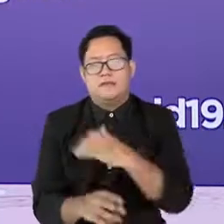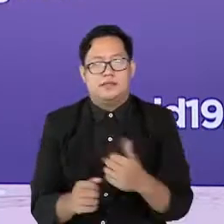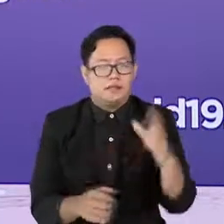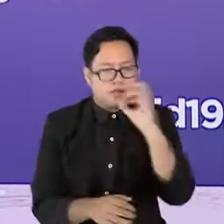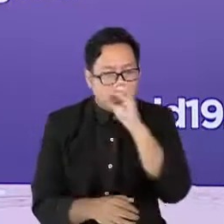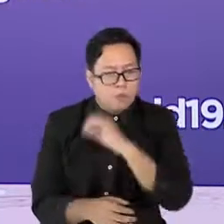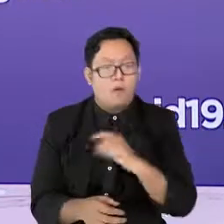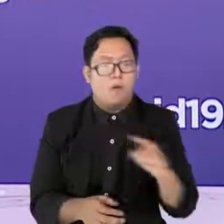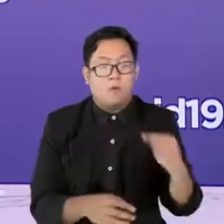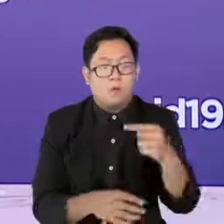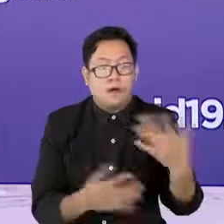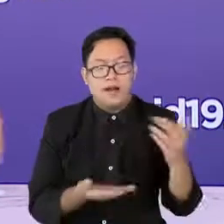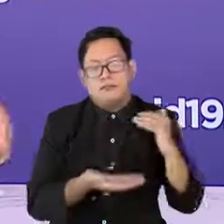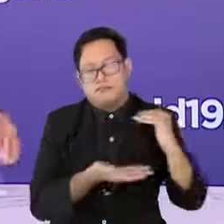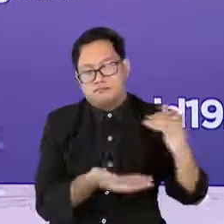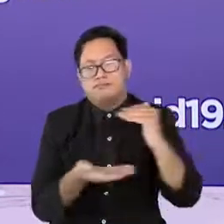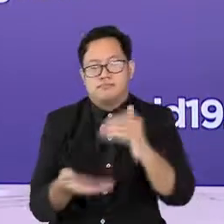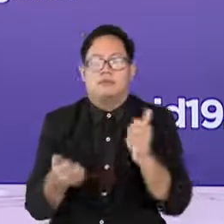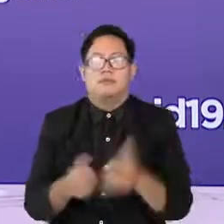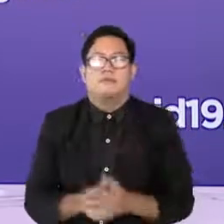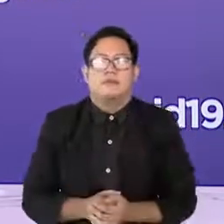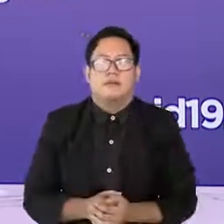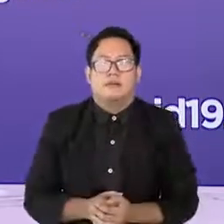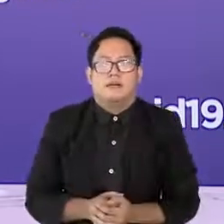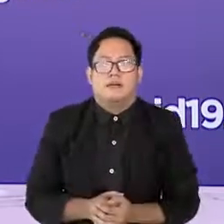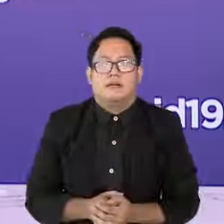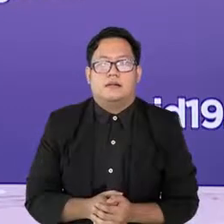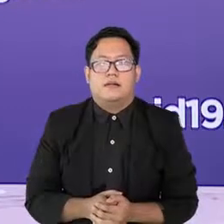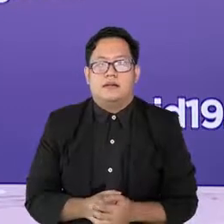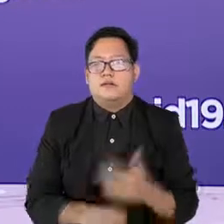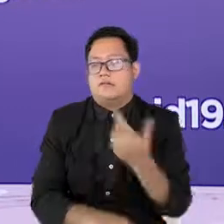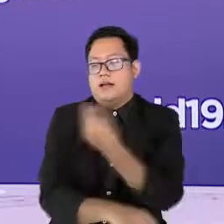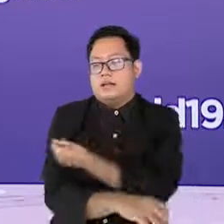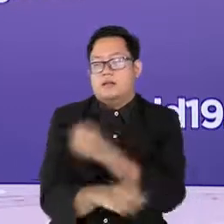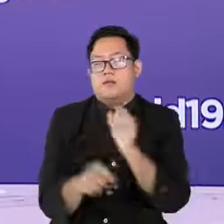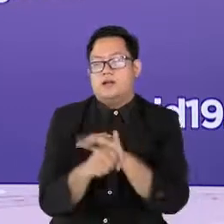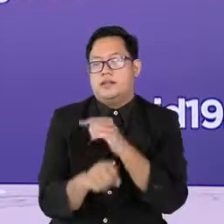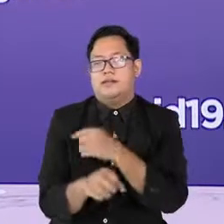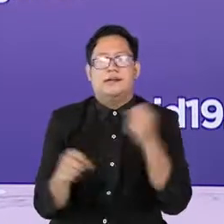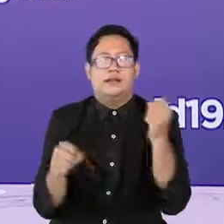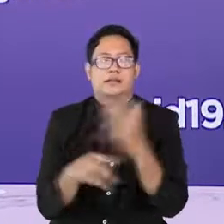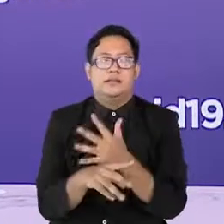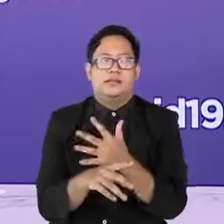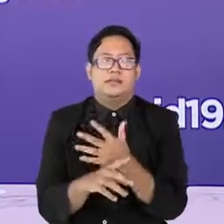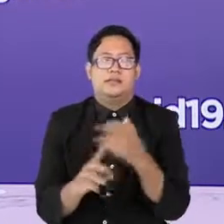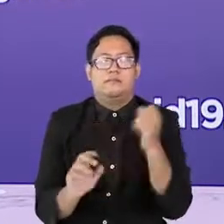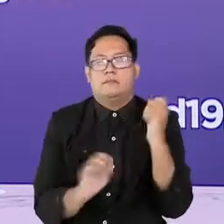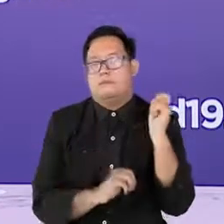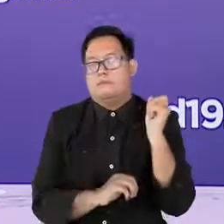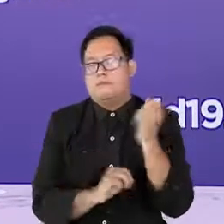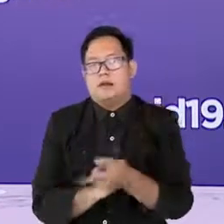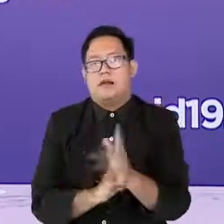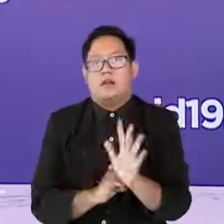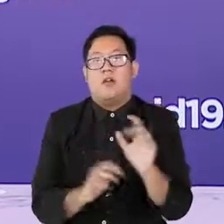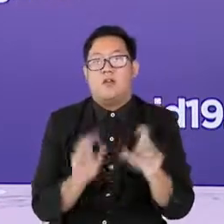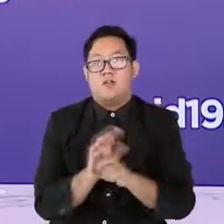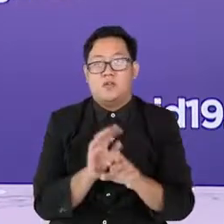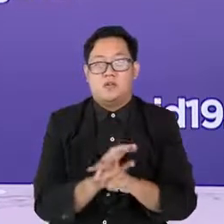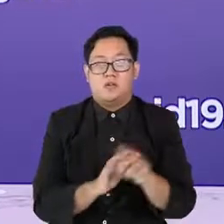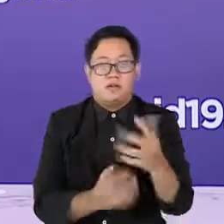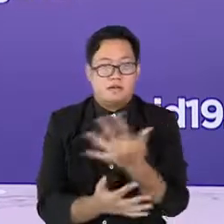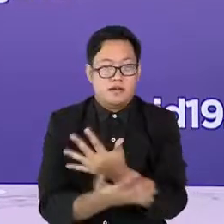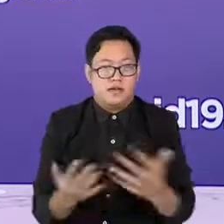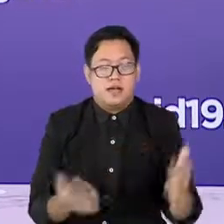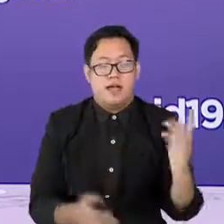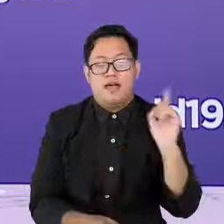memastikan bahwa vaksin coffee 19 gratis dan tidak dipungut biaya jika masyarakat menemukan adanya vaksin